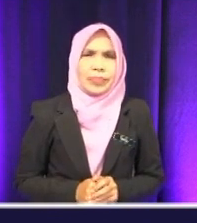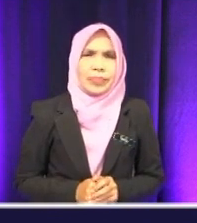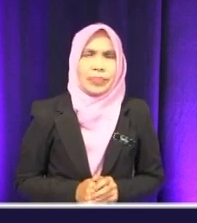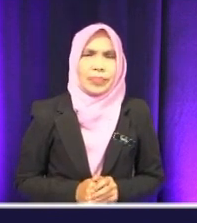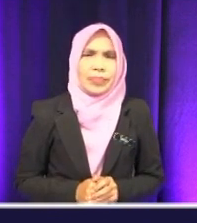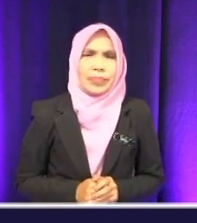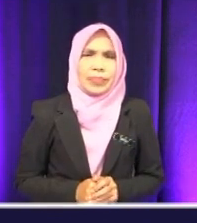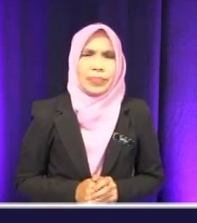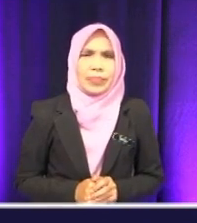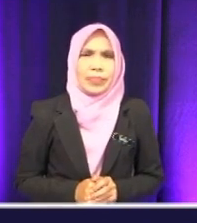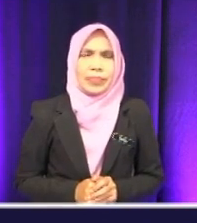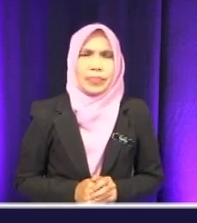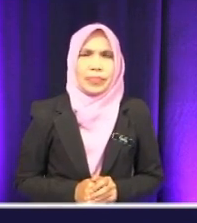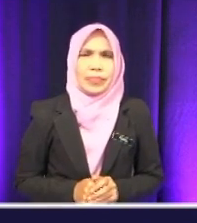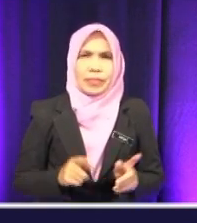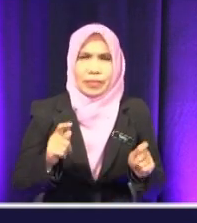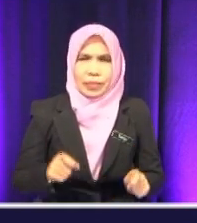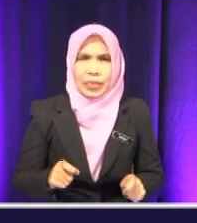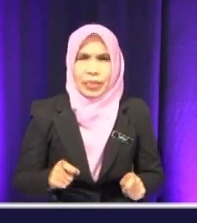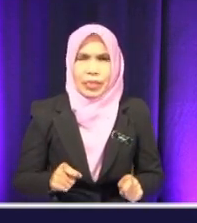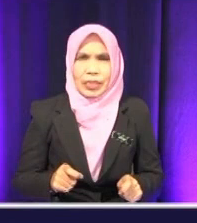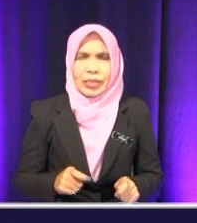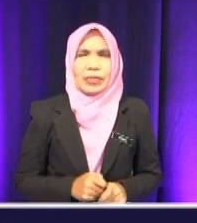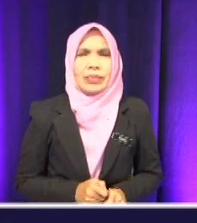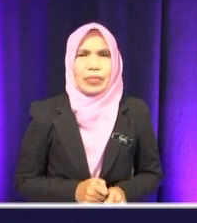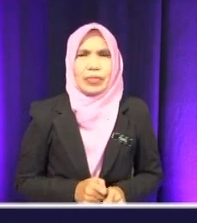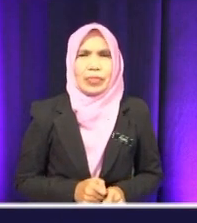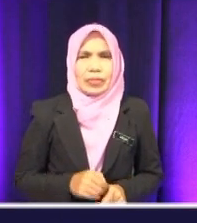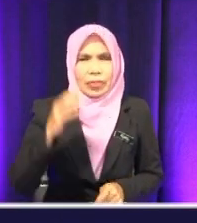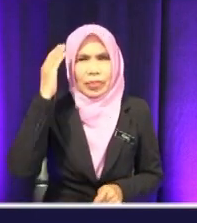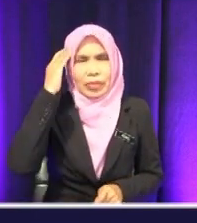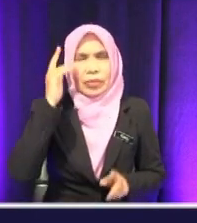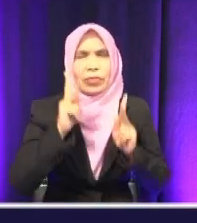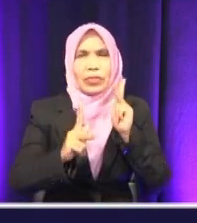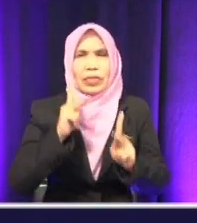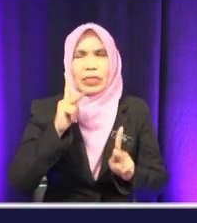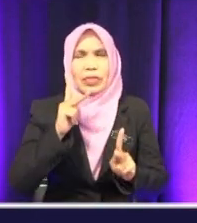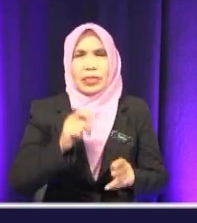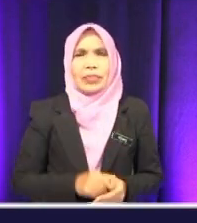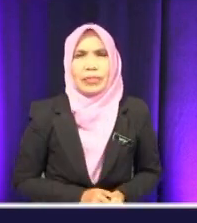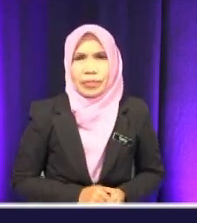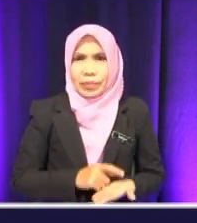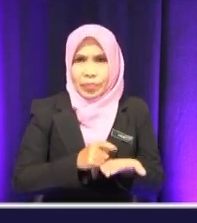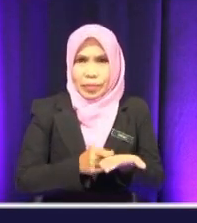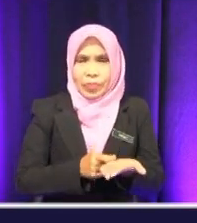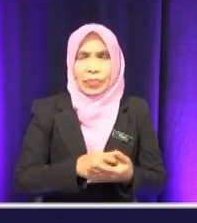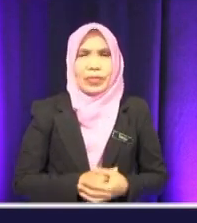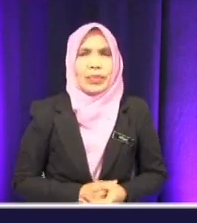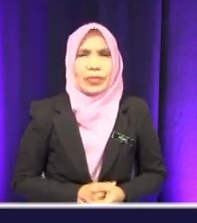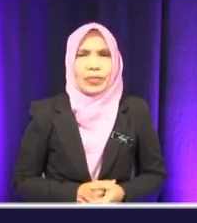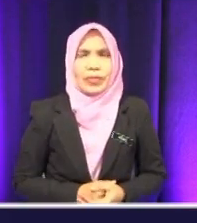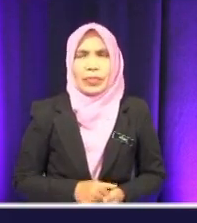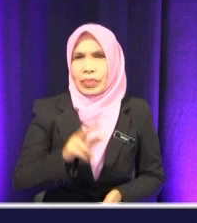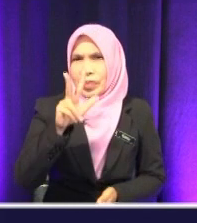diutamakan tentang kata kunci itu terangkai Terangkan tiga prinsip jadi fokus kepada tiga prinsip